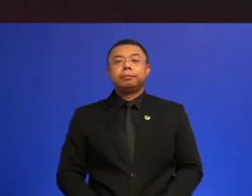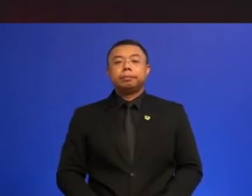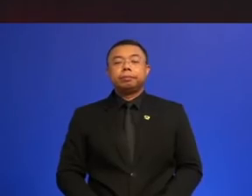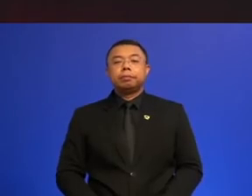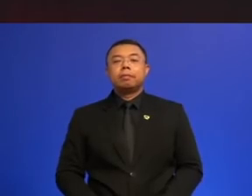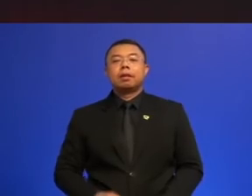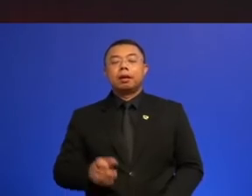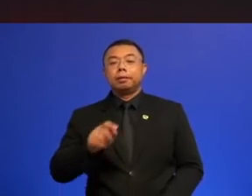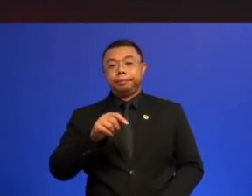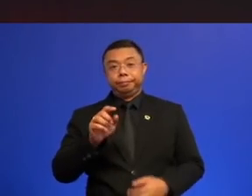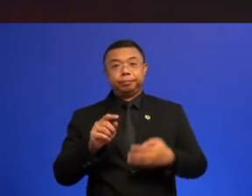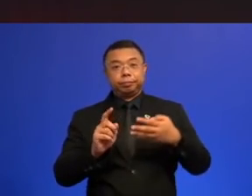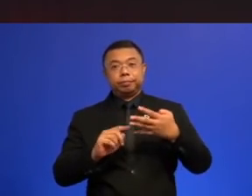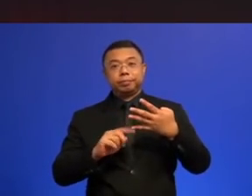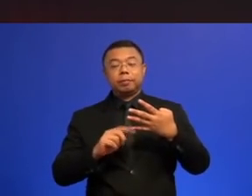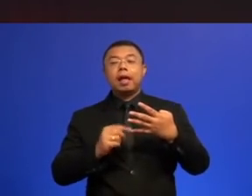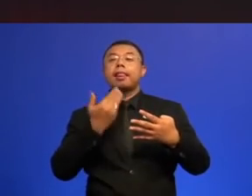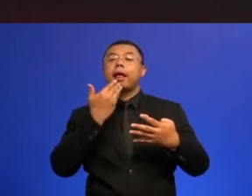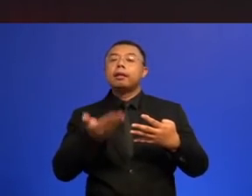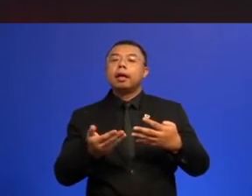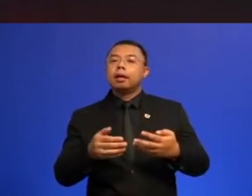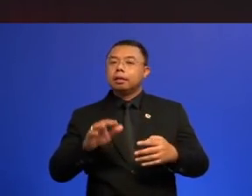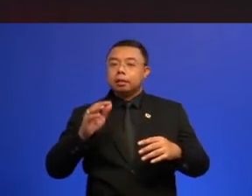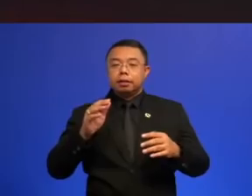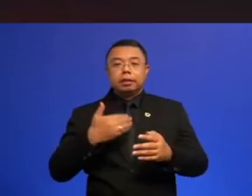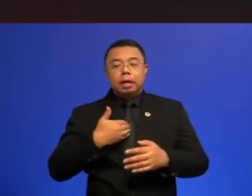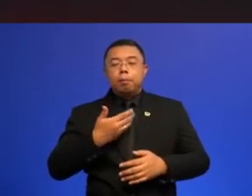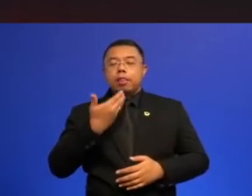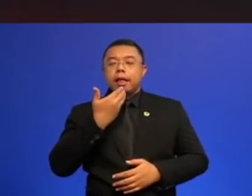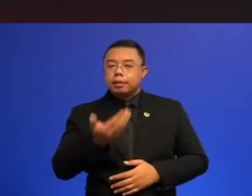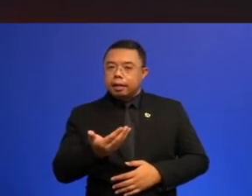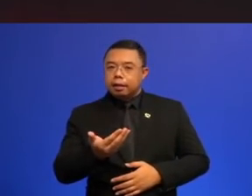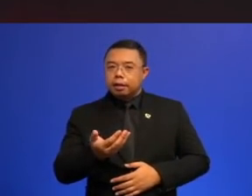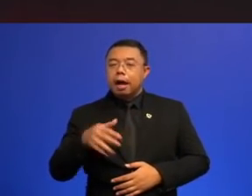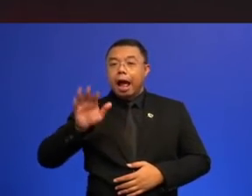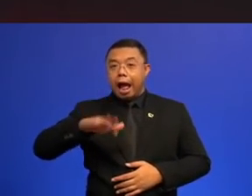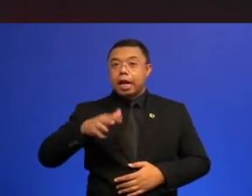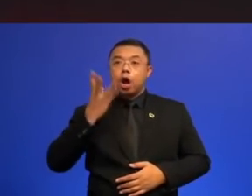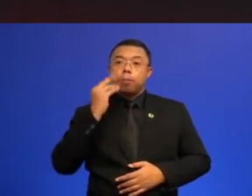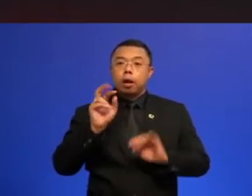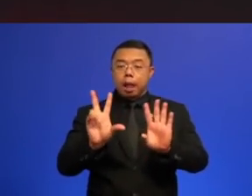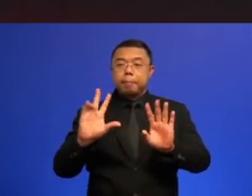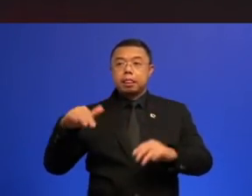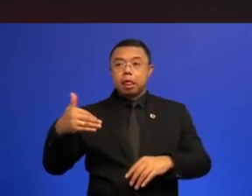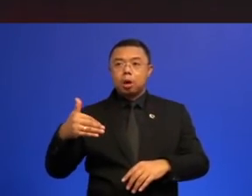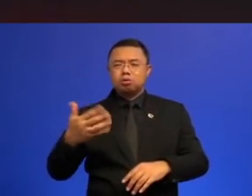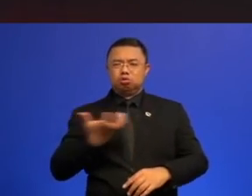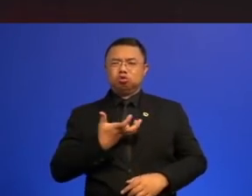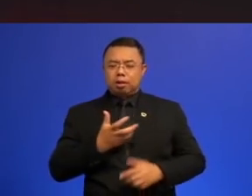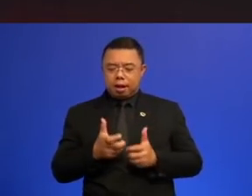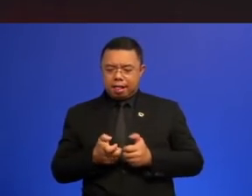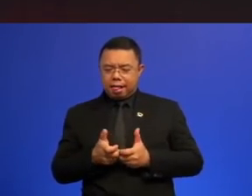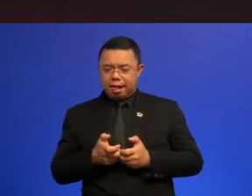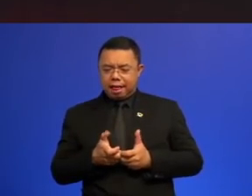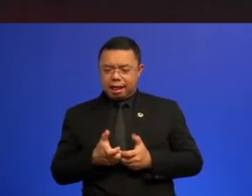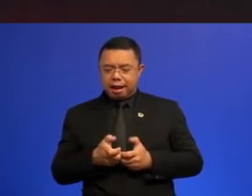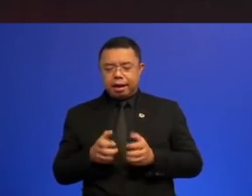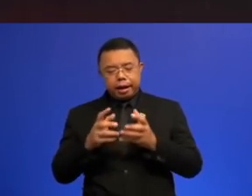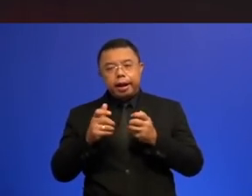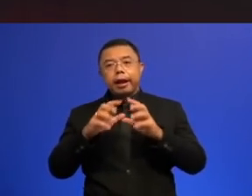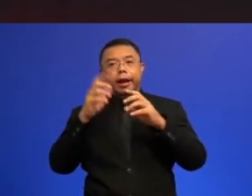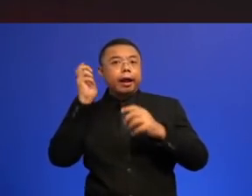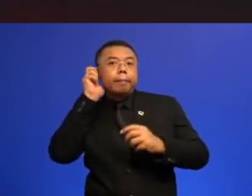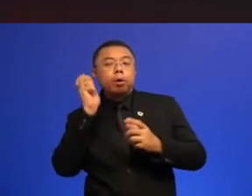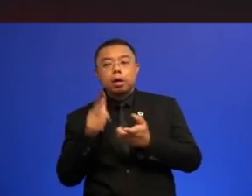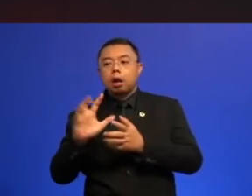Oke, pertanyaan berikutnya Pak. Shalom Pak Eras, saya mau bertanya. Anak saya usia 8 tahun kecanduan game di handphone.